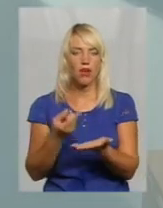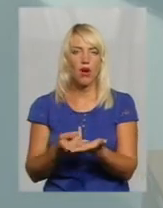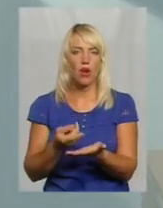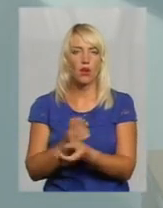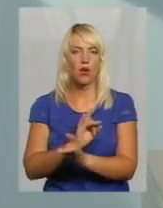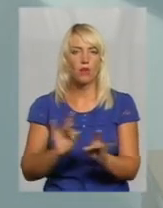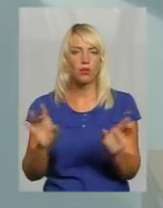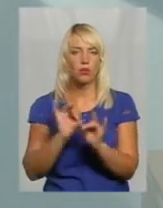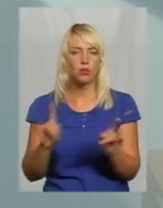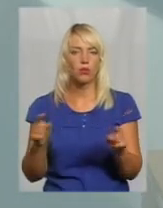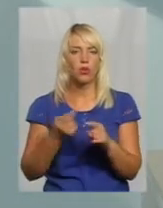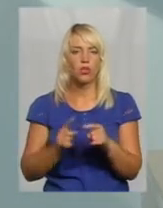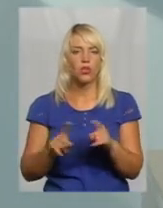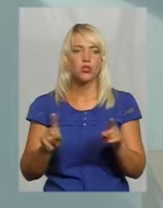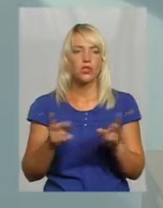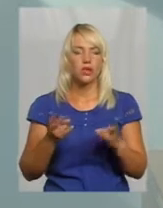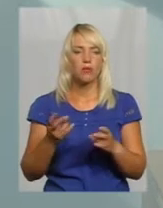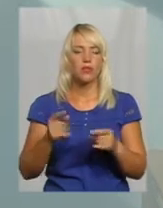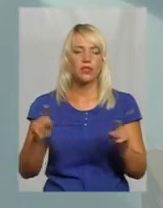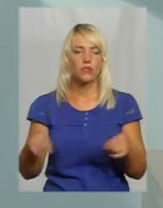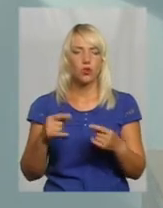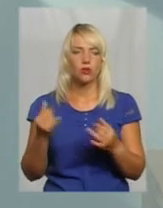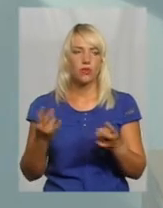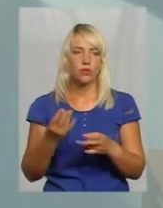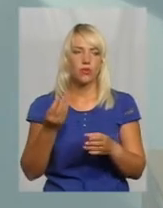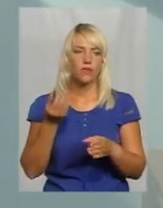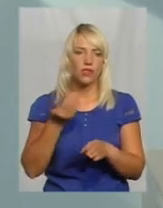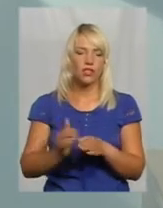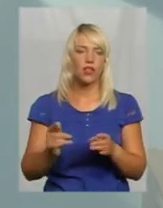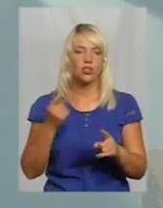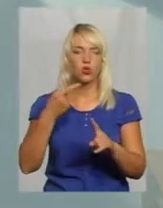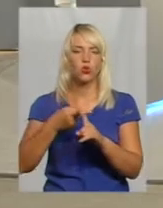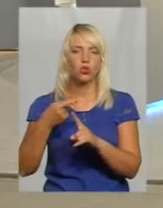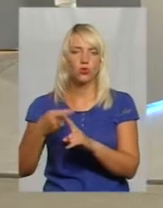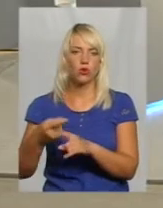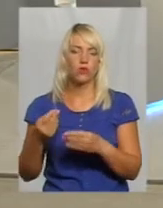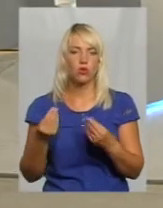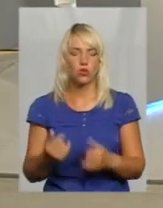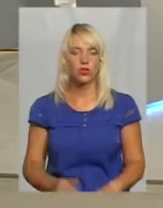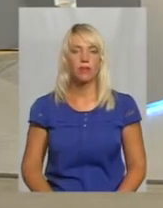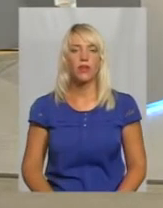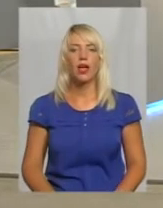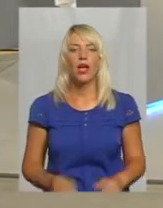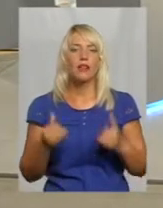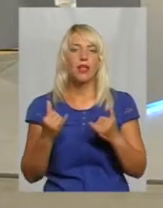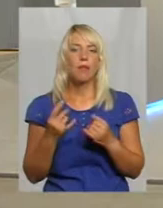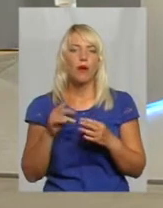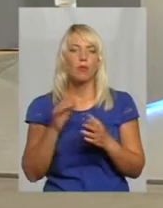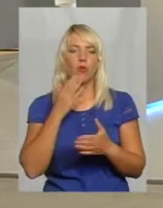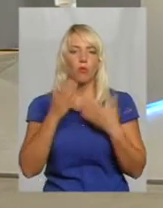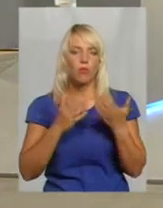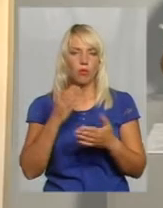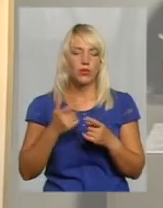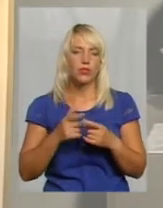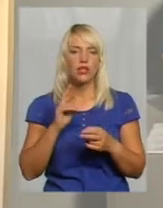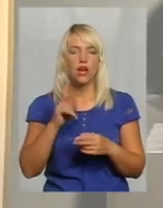що потрібно створювати і потрібно виділяти додаткові кошти. А тепер про попит. От як люди дізнаються про